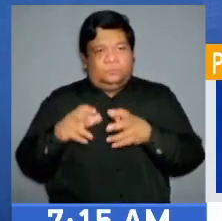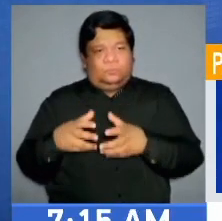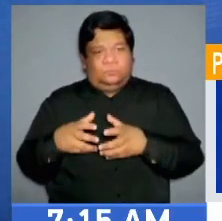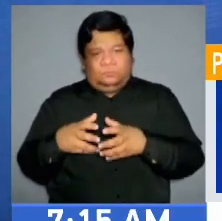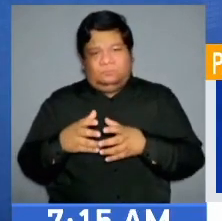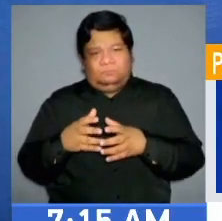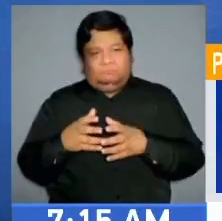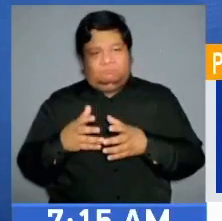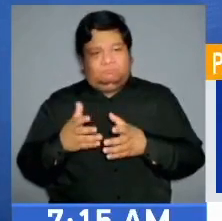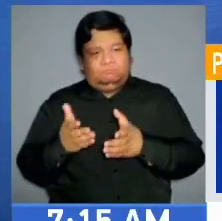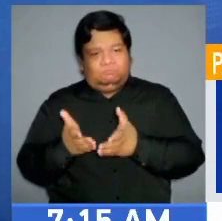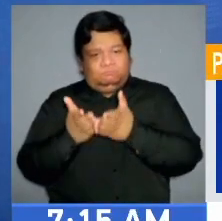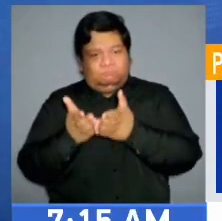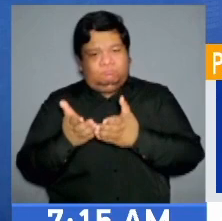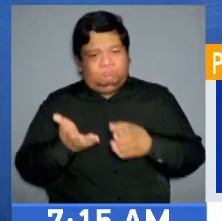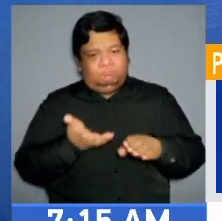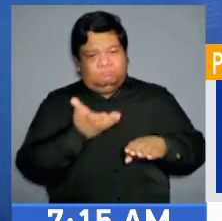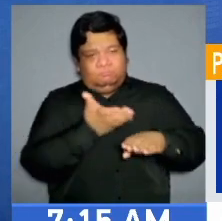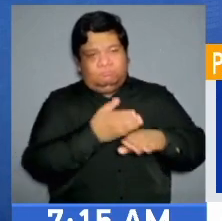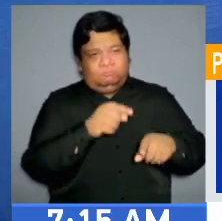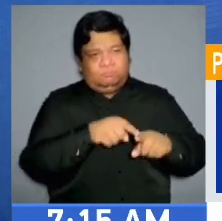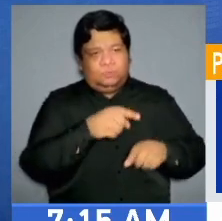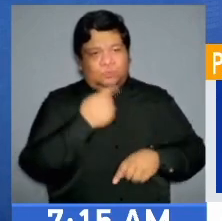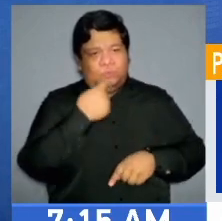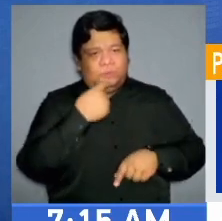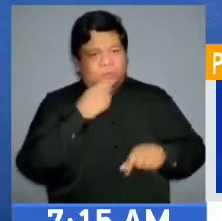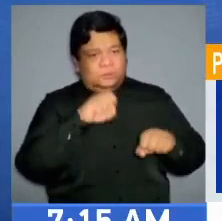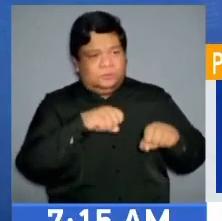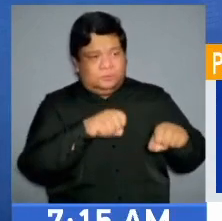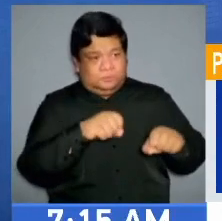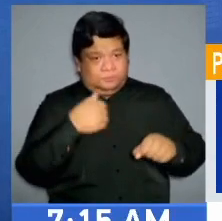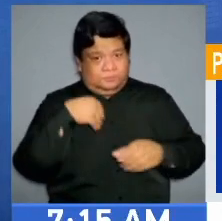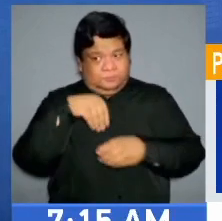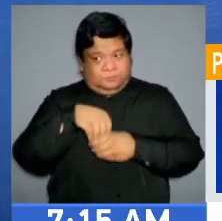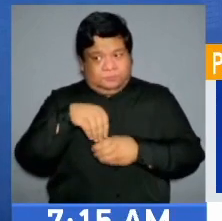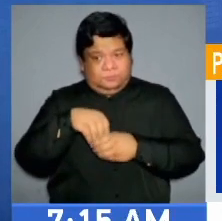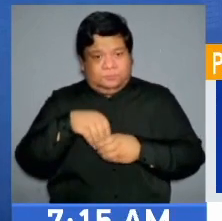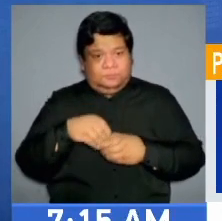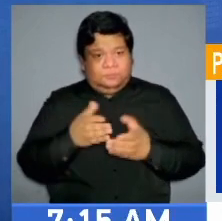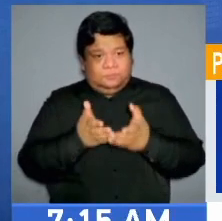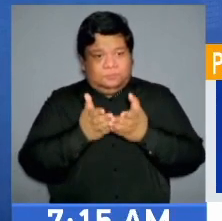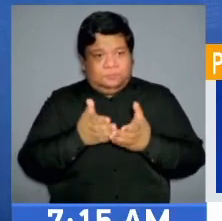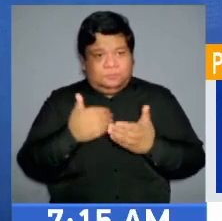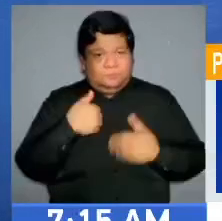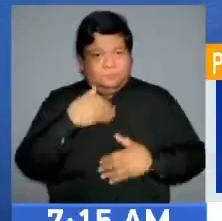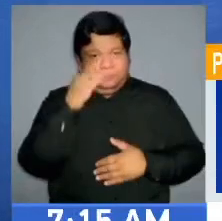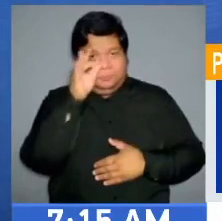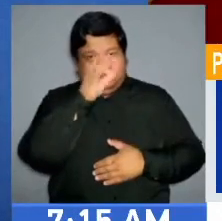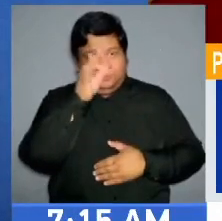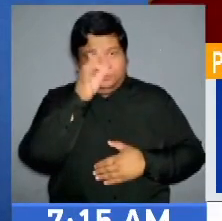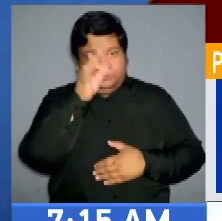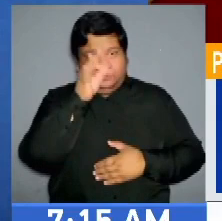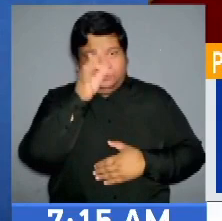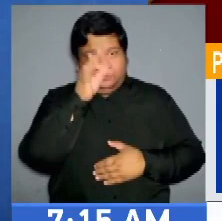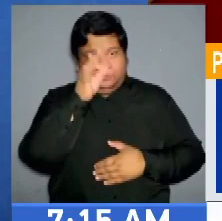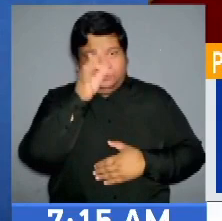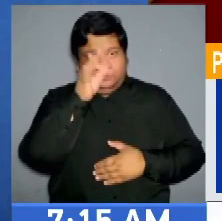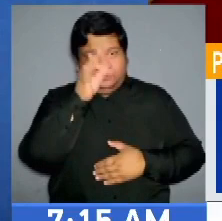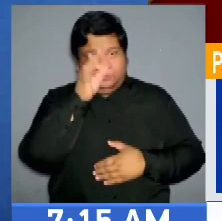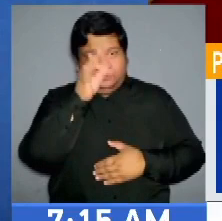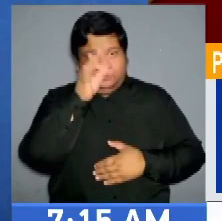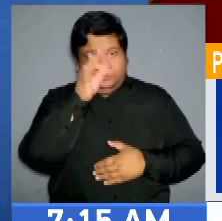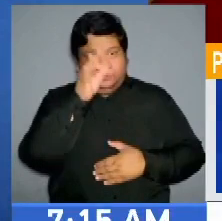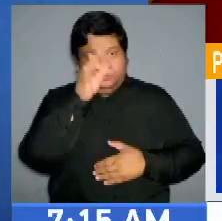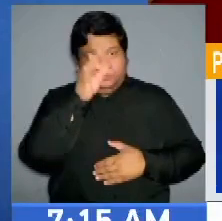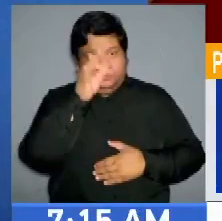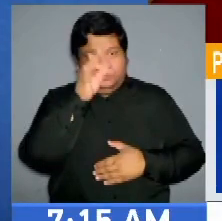Nakumpirma na ba kung may mga Pilipinong crew nga na nasa barko dahil yung mga lumalabas po sa balita? Opo, may 17